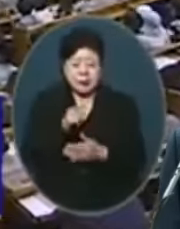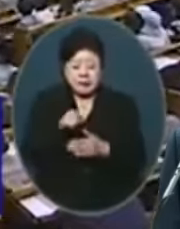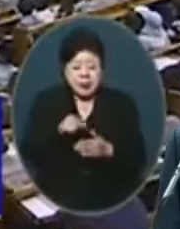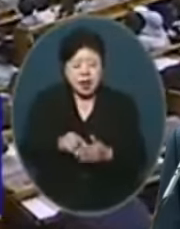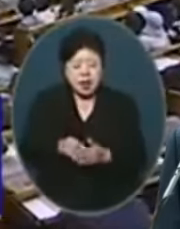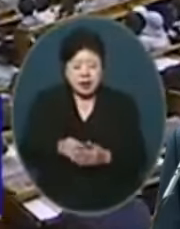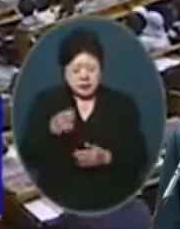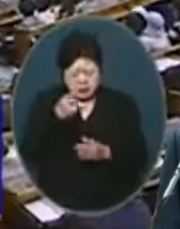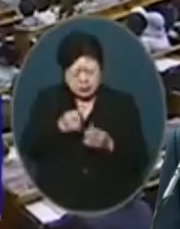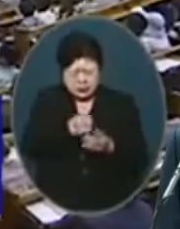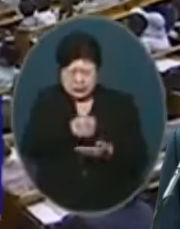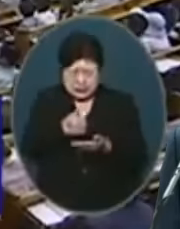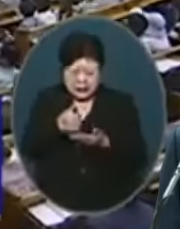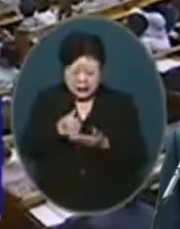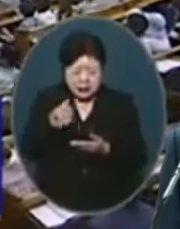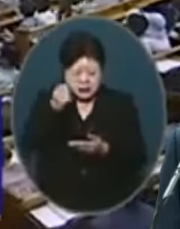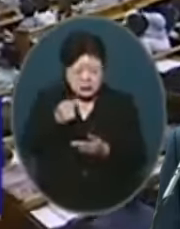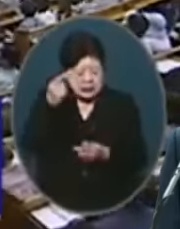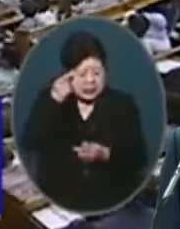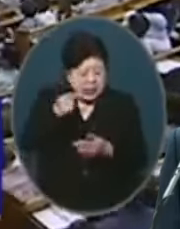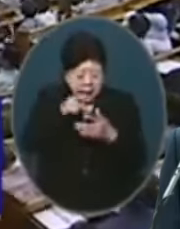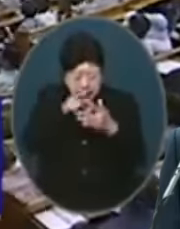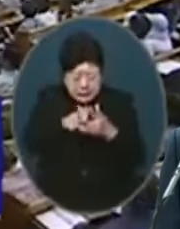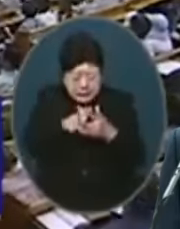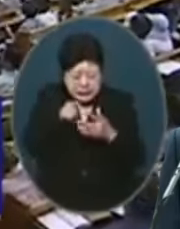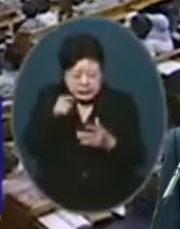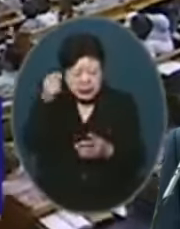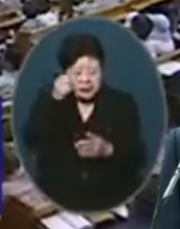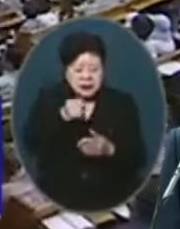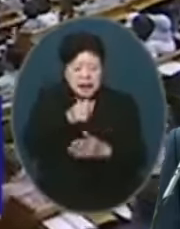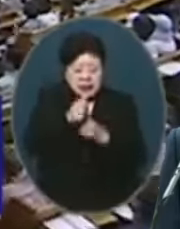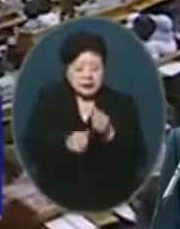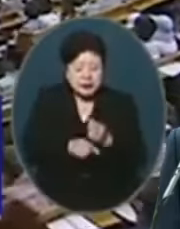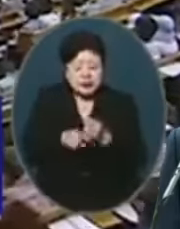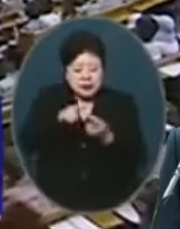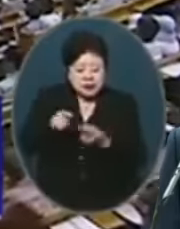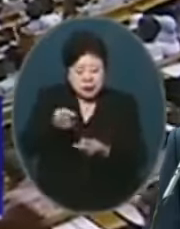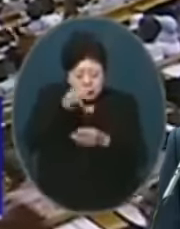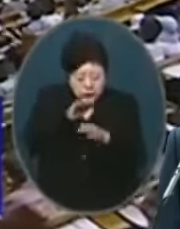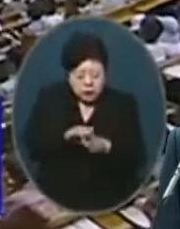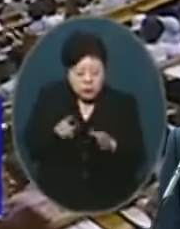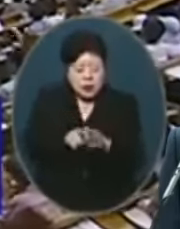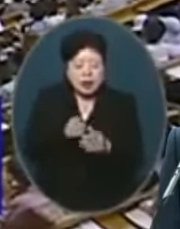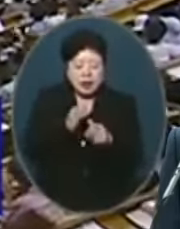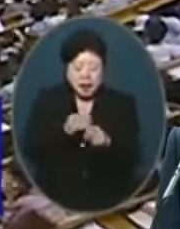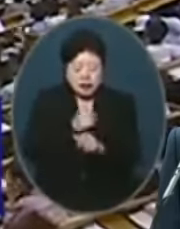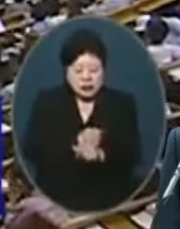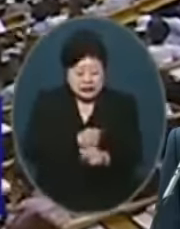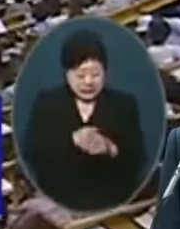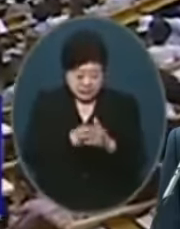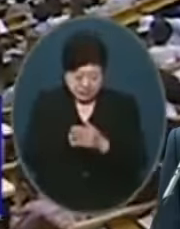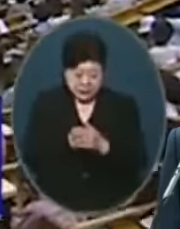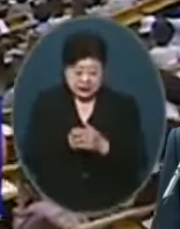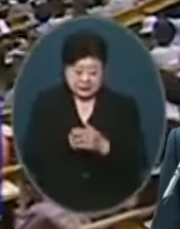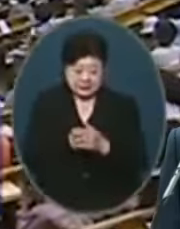마음을 살피시는 이가 성령의 생각을 아시나니 이는 성령이 하나님의 뜻대로 성도를 위하여